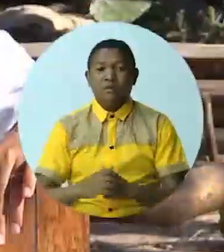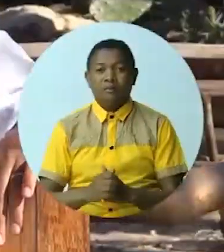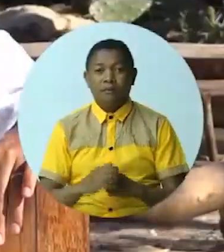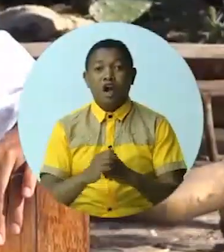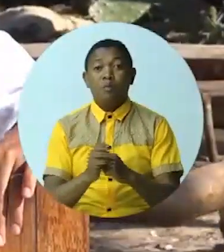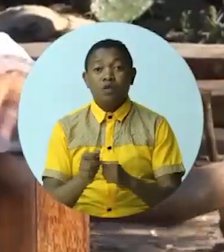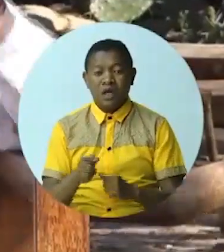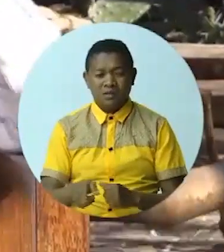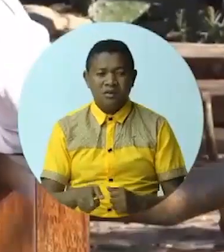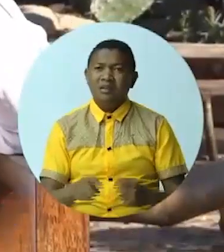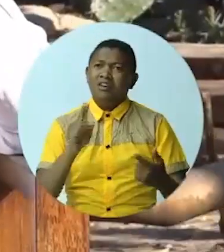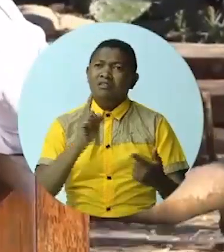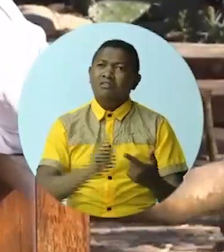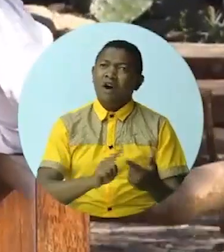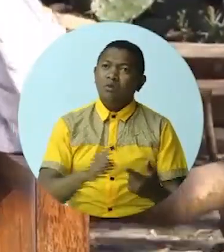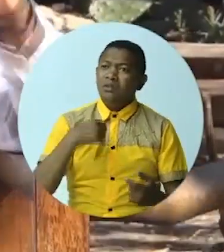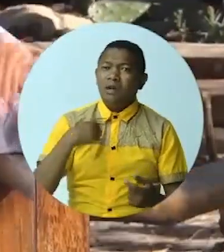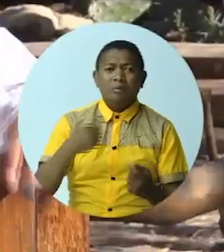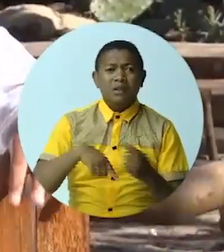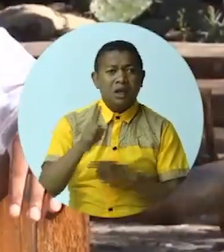no nalehako voalohany